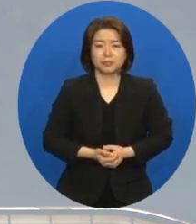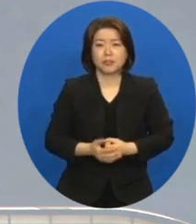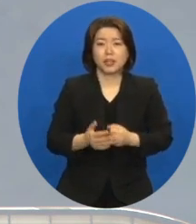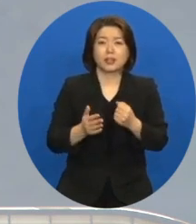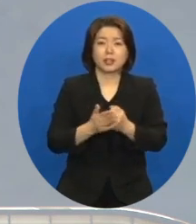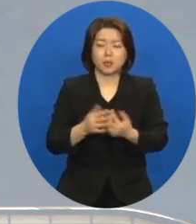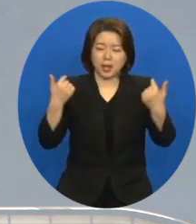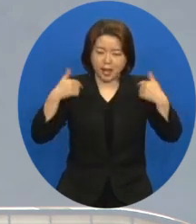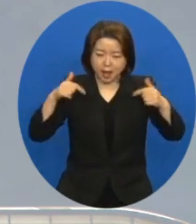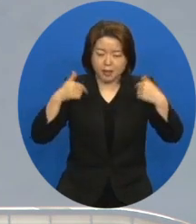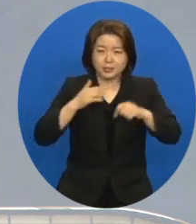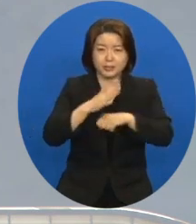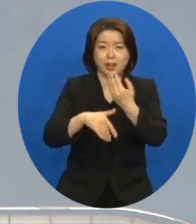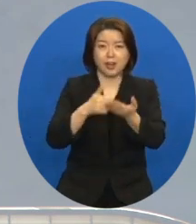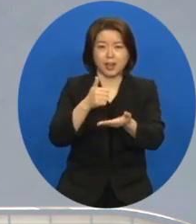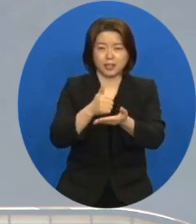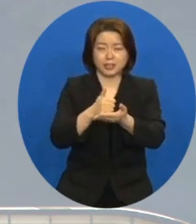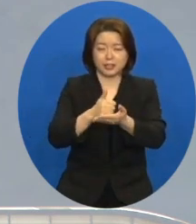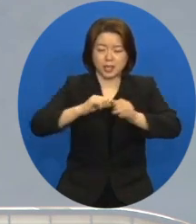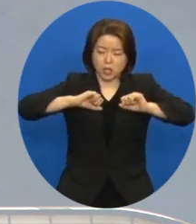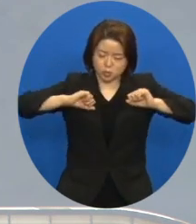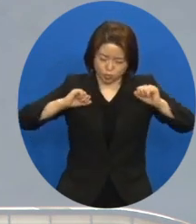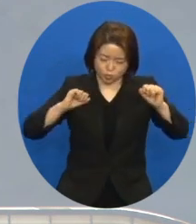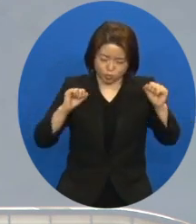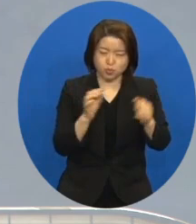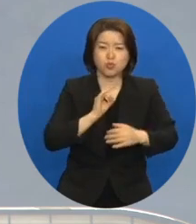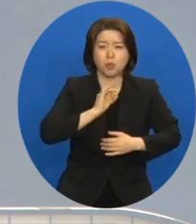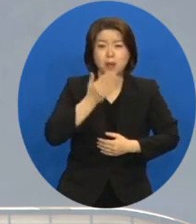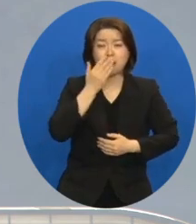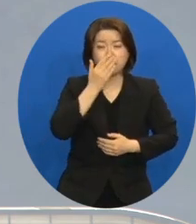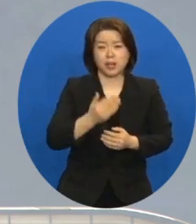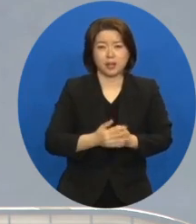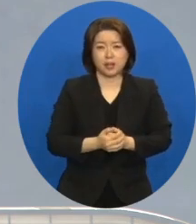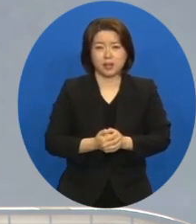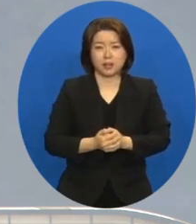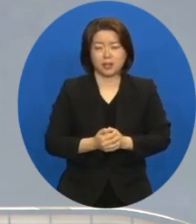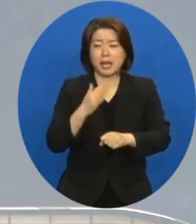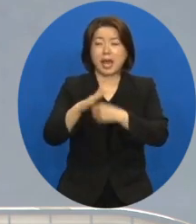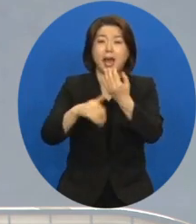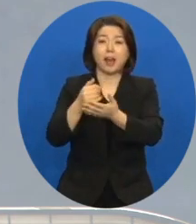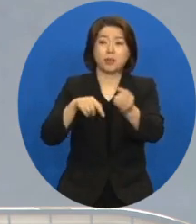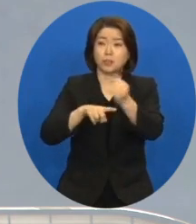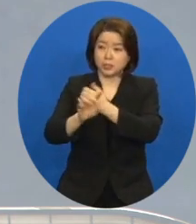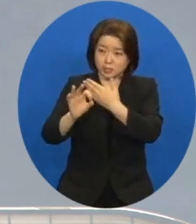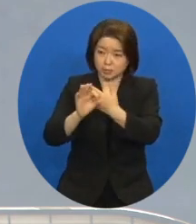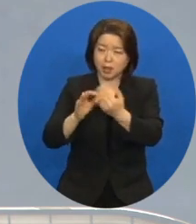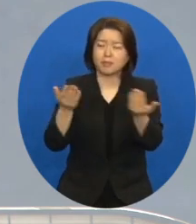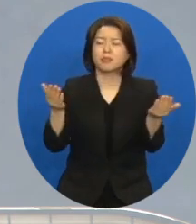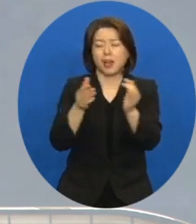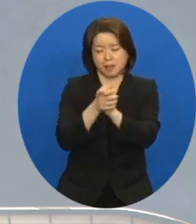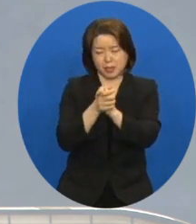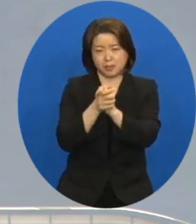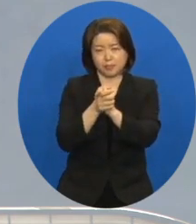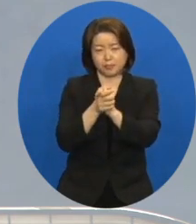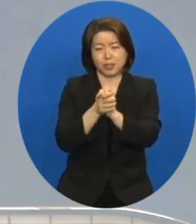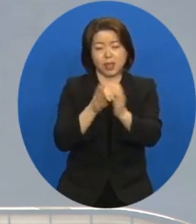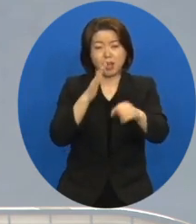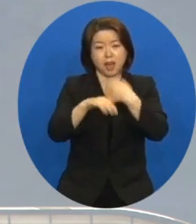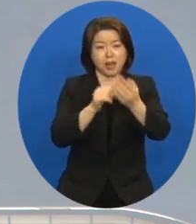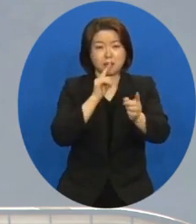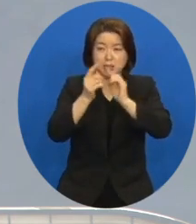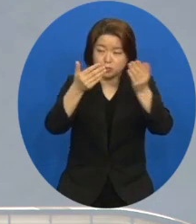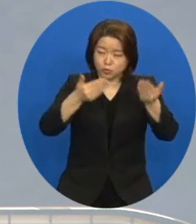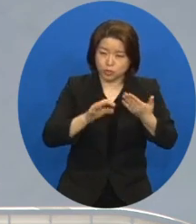그래서 언제나 하나님께 순종만 했던 거예요. 하나님 뜻이면 아멘, 하나님이